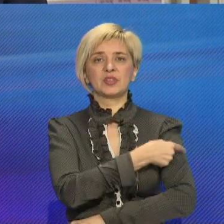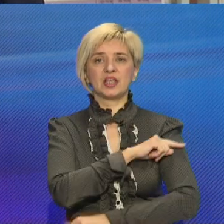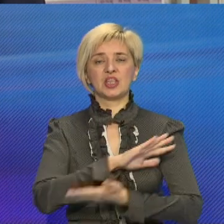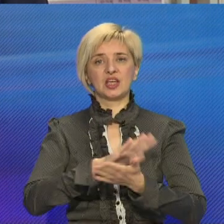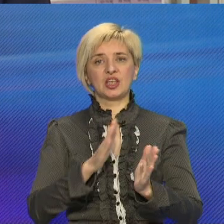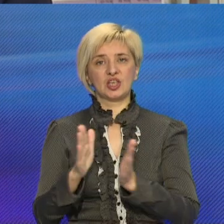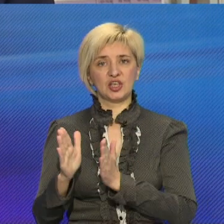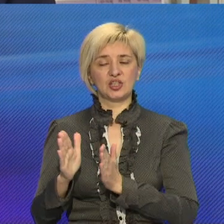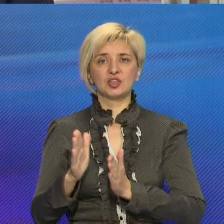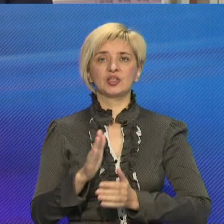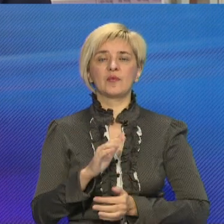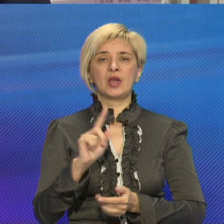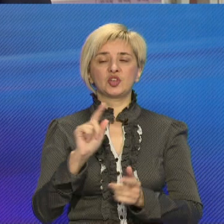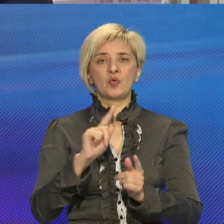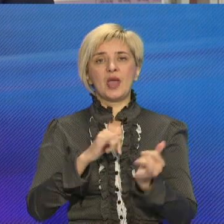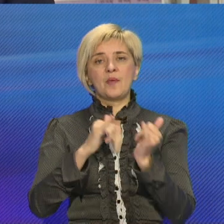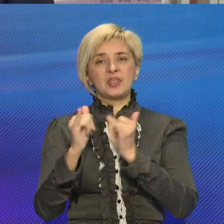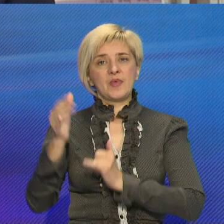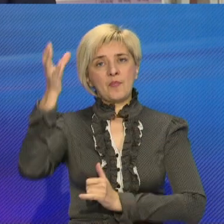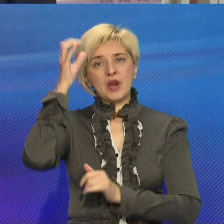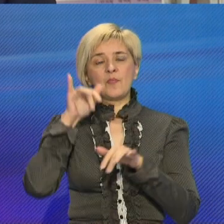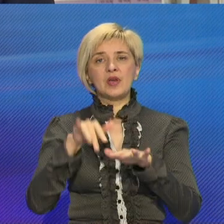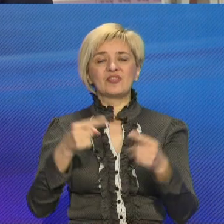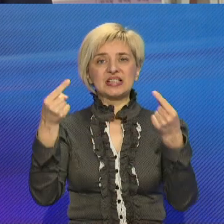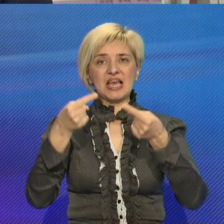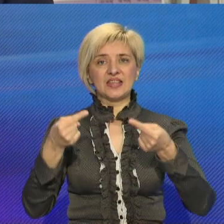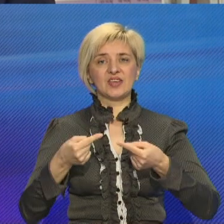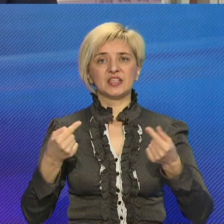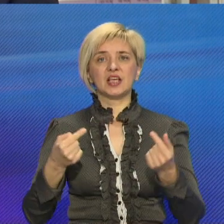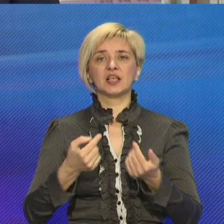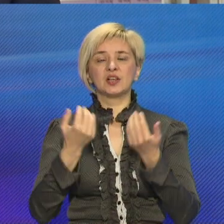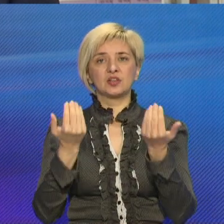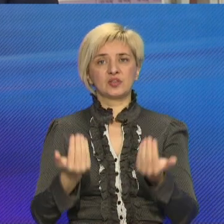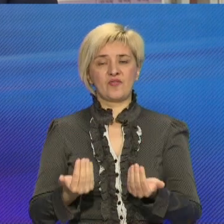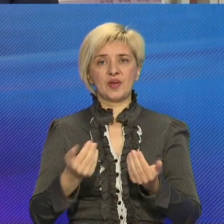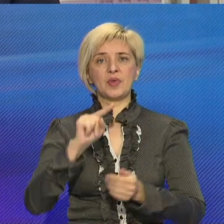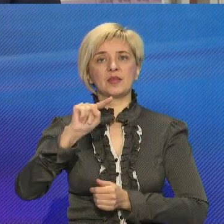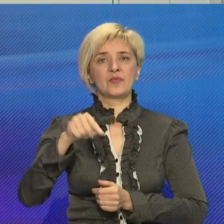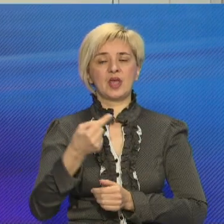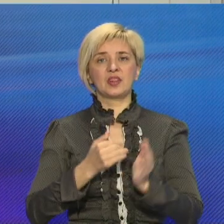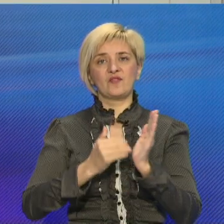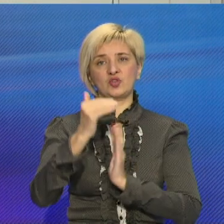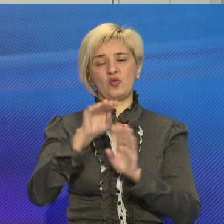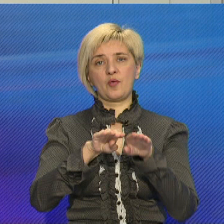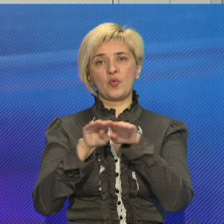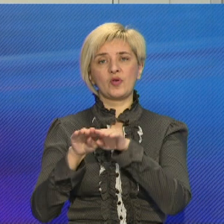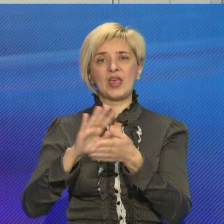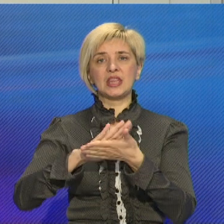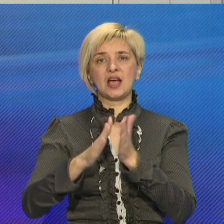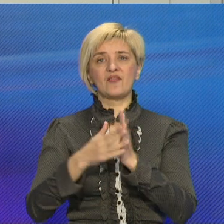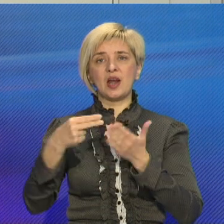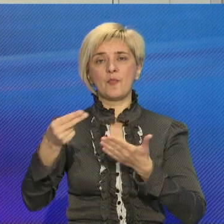чтобы обеспечить образовательный процесс в соответствии с современными требованиями на самом высоком уровне. Договора